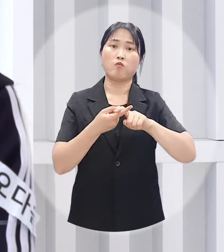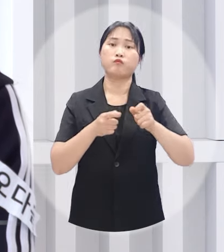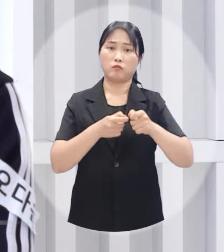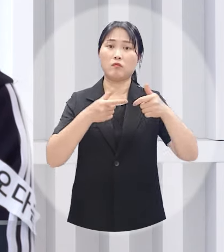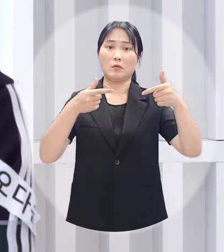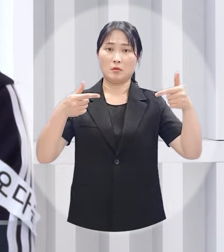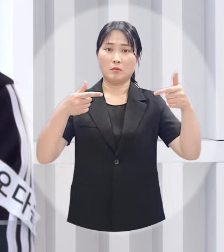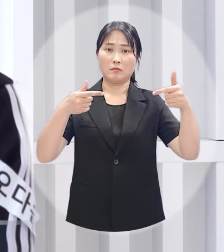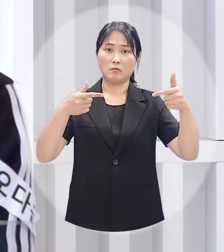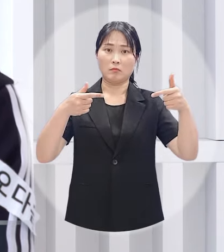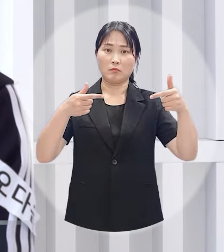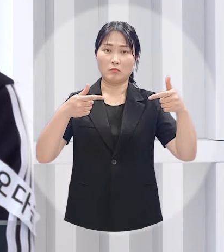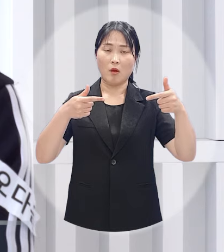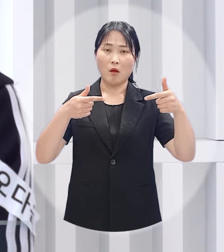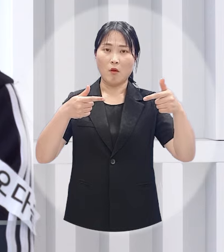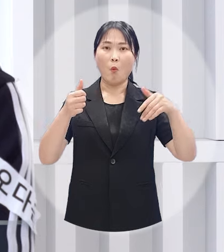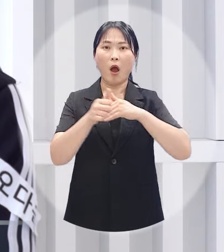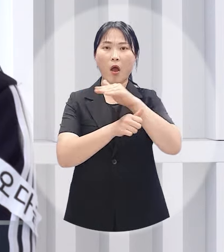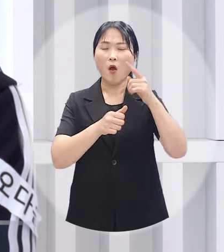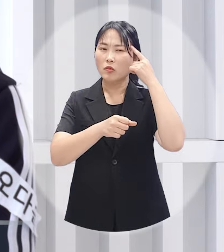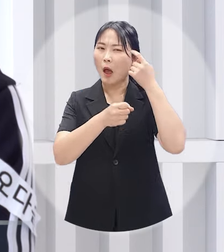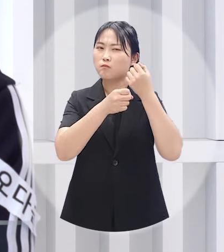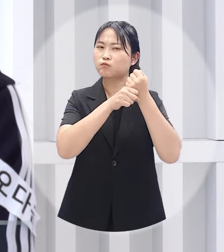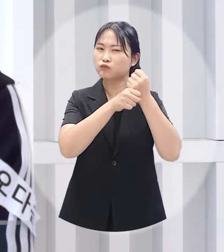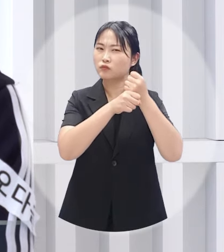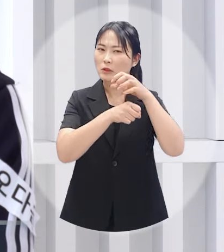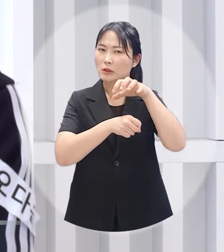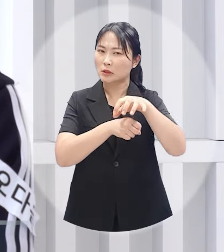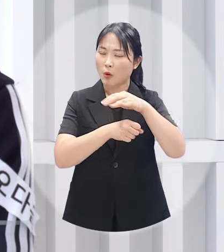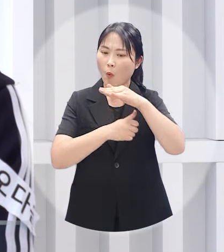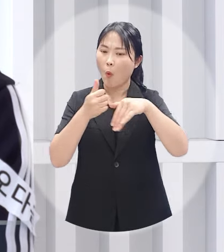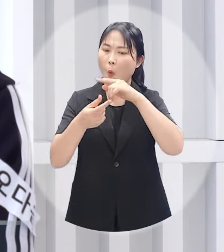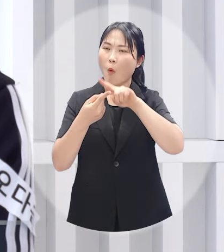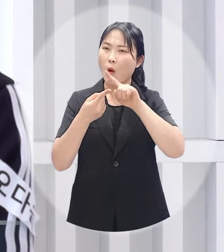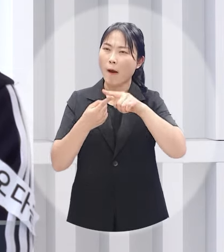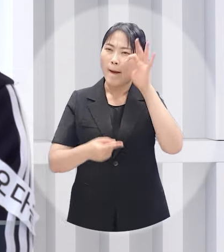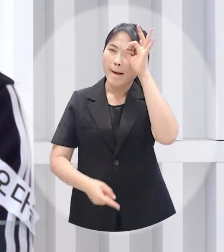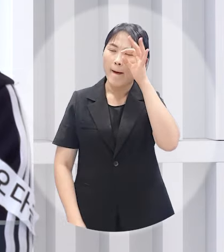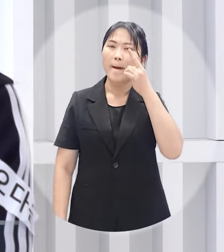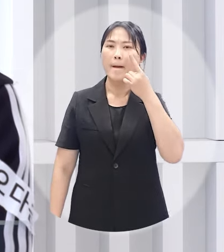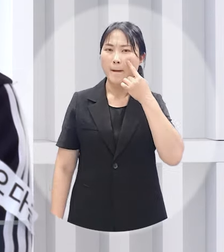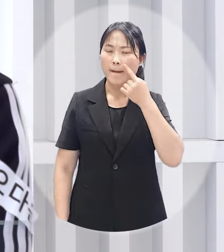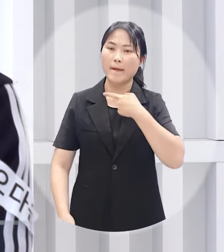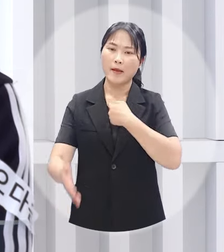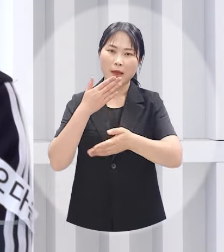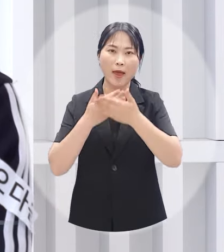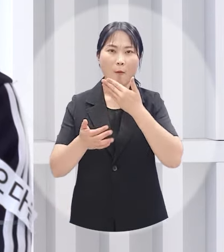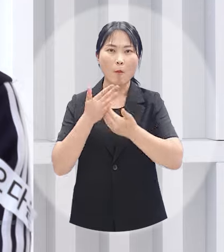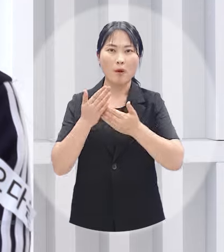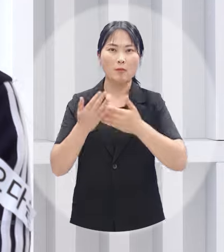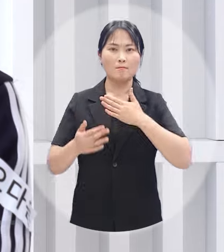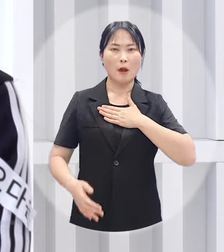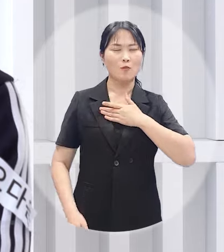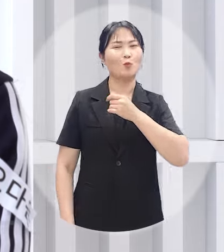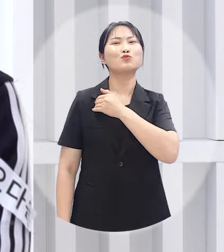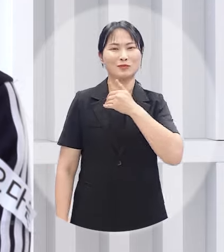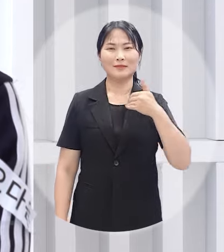많아졌는데 환경탐구실에서 환경에 대한 것도 많이 알아보고 체험해보니까 뭔가